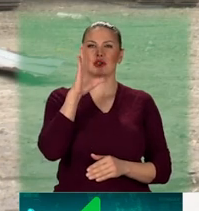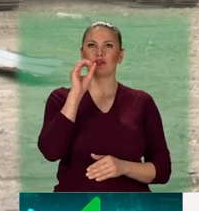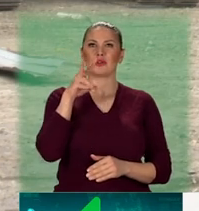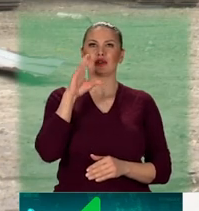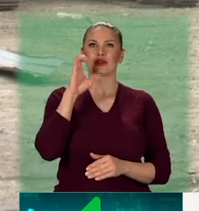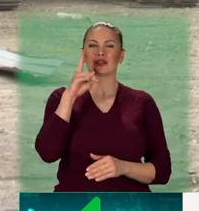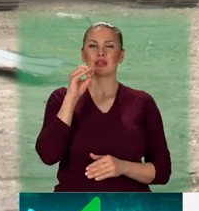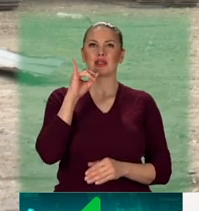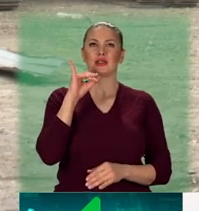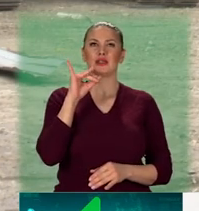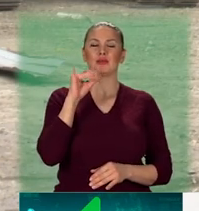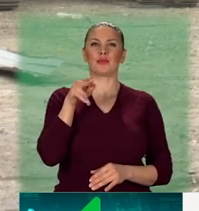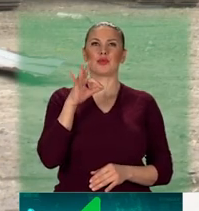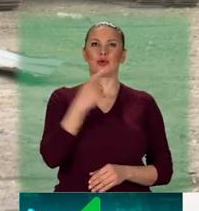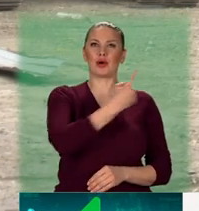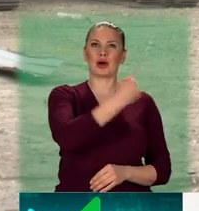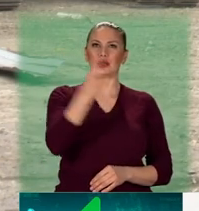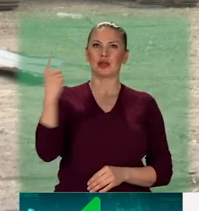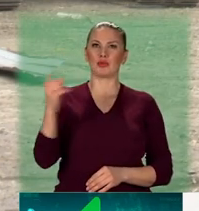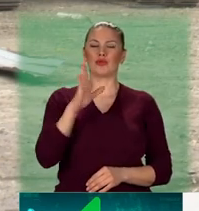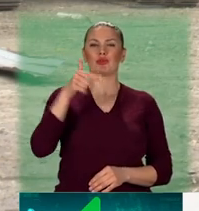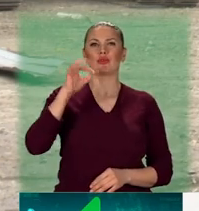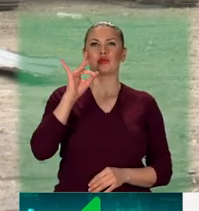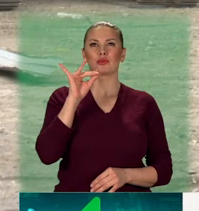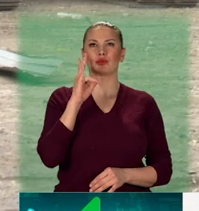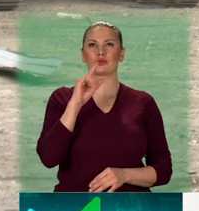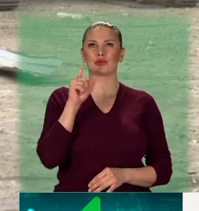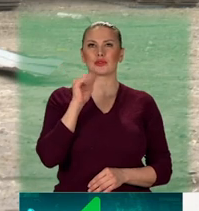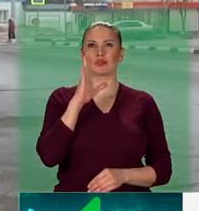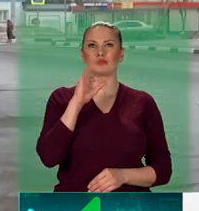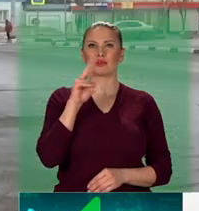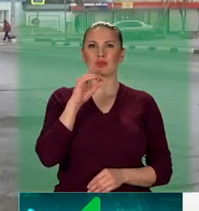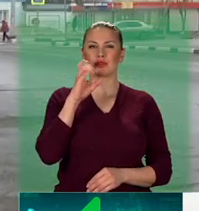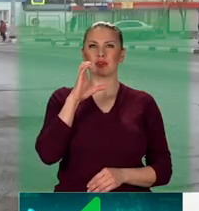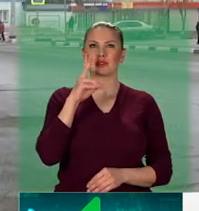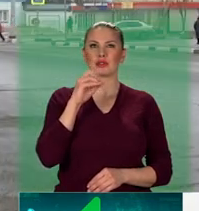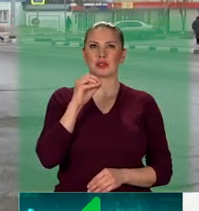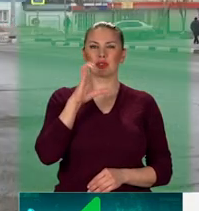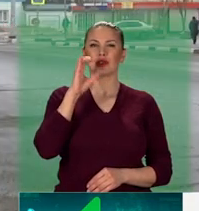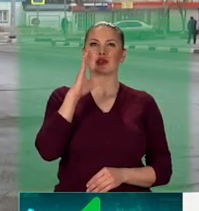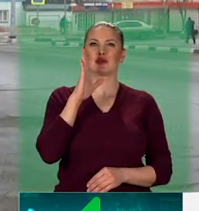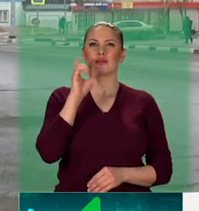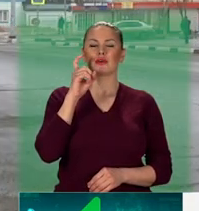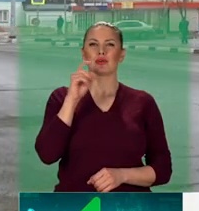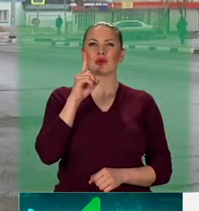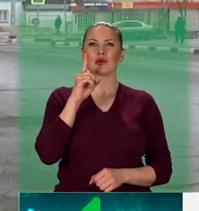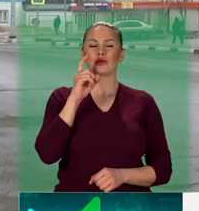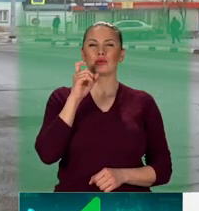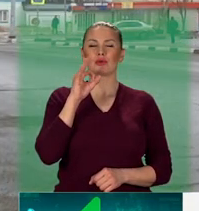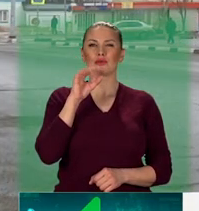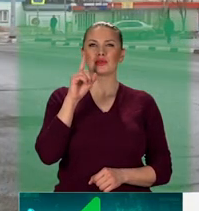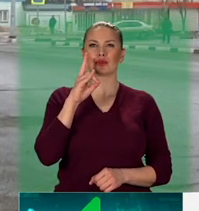разных населенных пунктах Невельского района. Гранзаводске, в селе Колхозном и в селе Шибунино. Также в северной части города появится еще